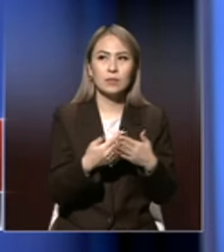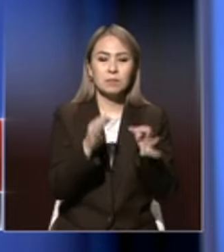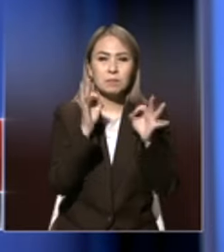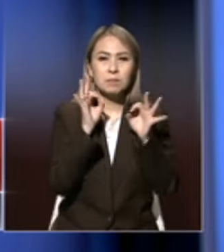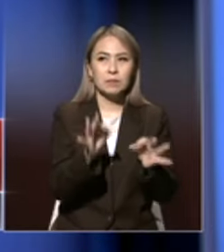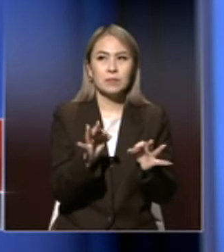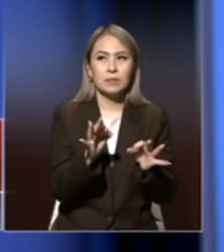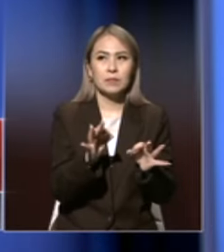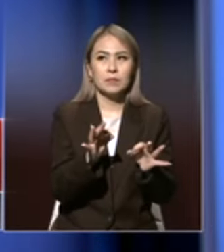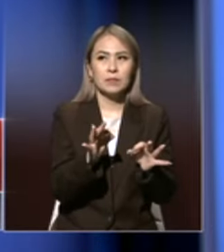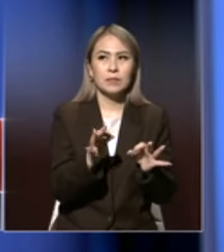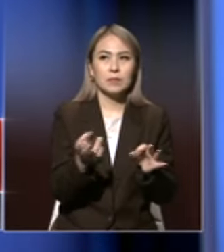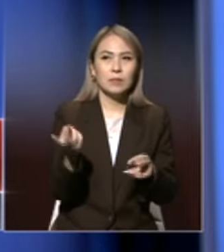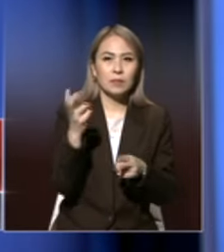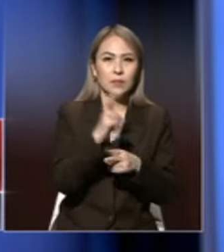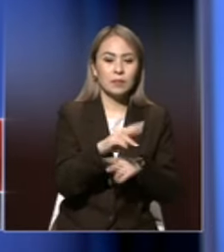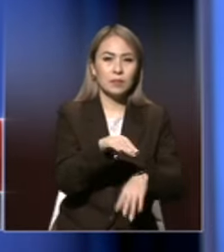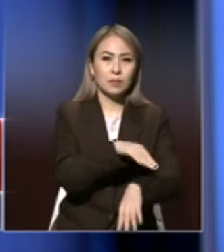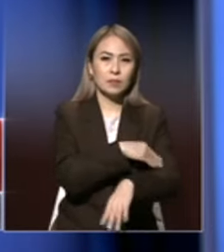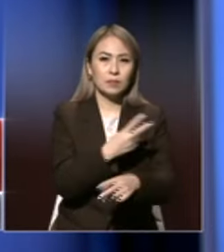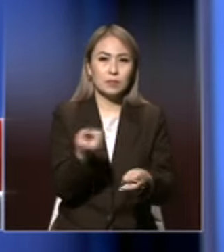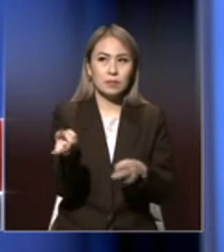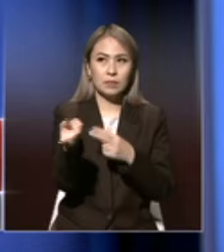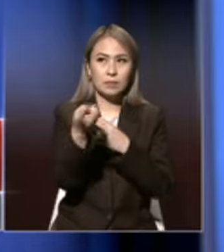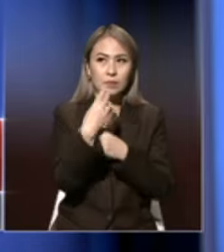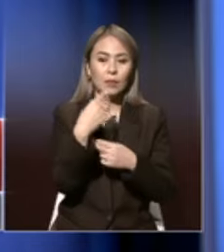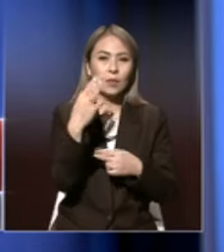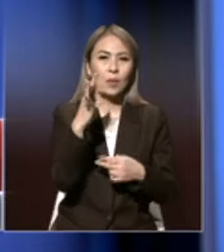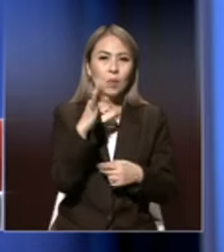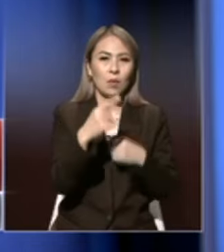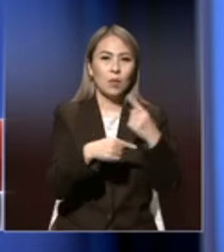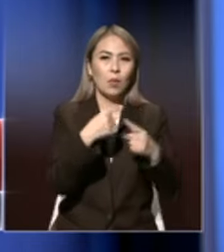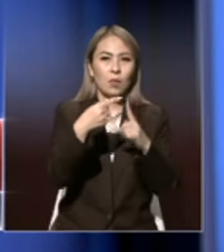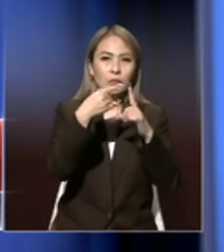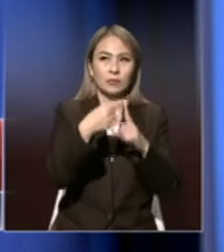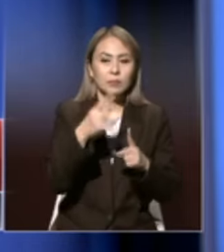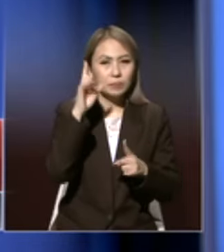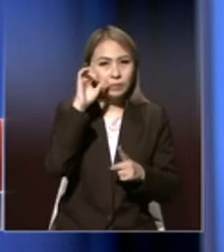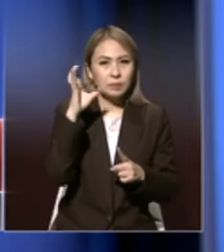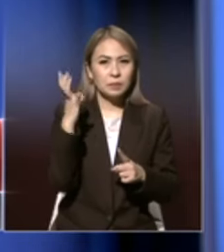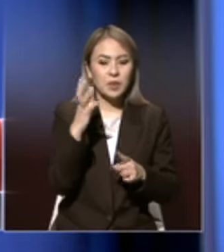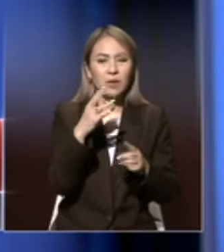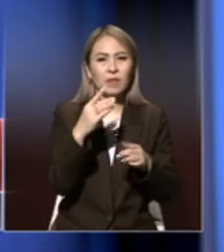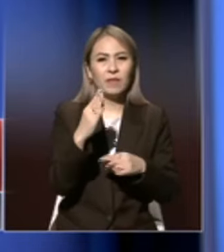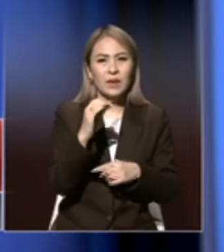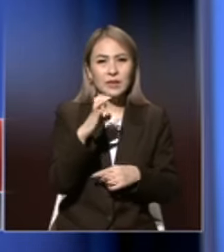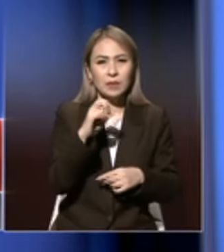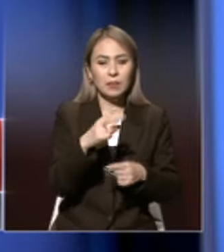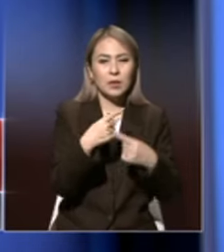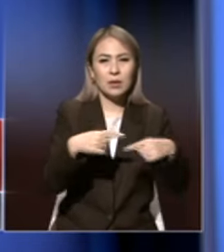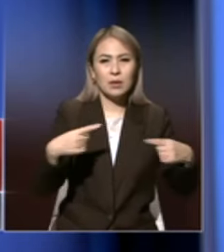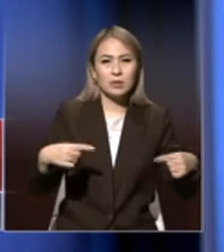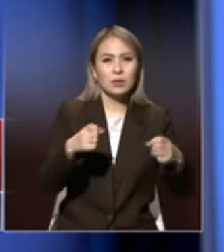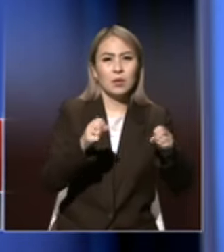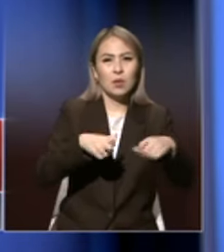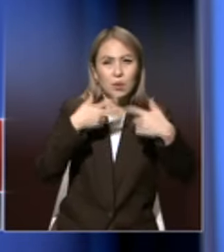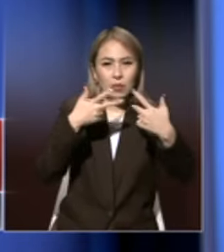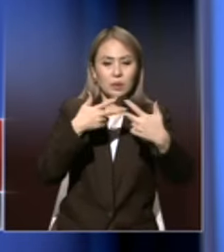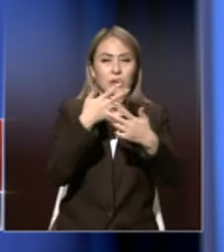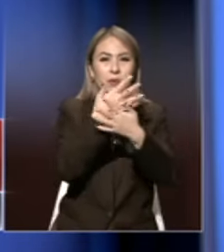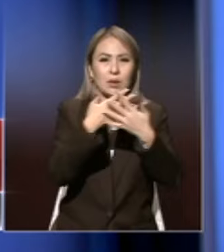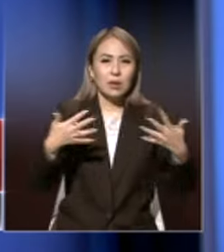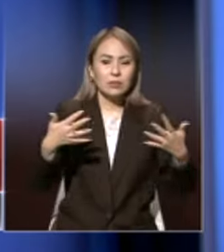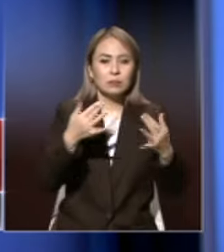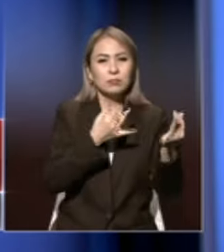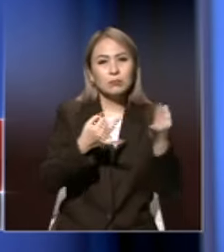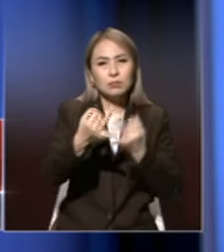керек. То есть келдім неке қиюға, иә, онлайн түрде мысалға өтсін психологпен, иә, қазір WhatsApp-пен басқа заттармен қосылып мысалға бір